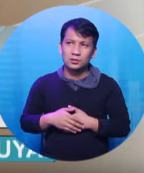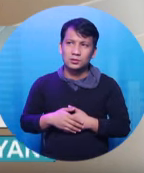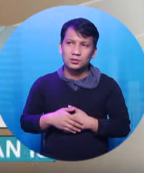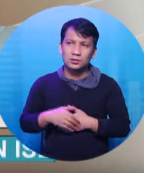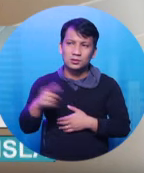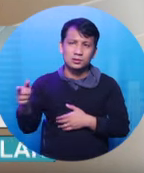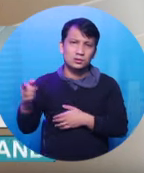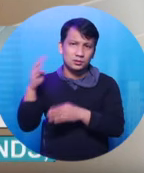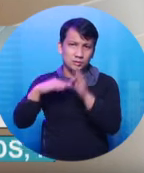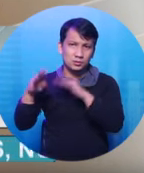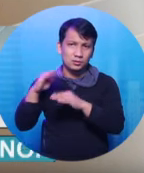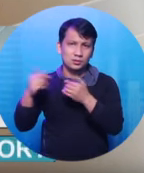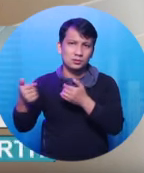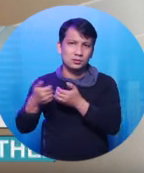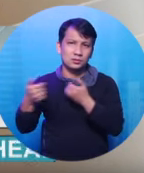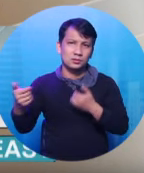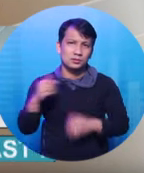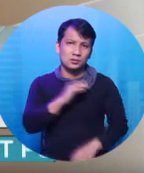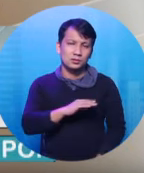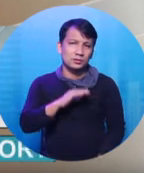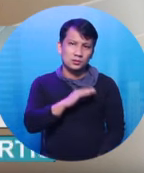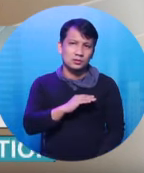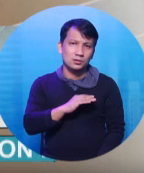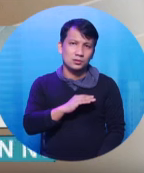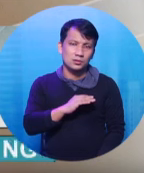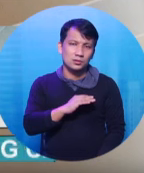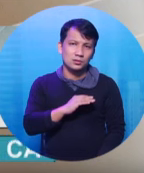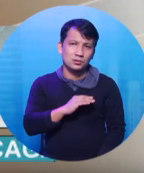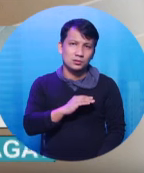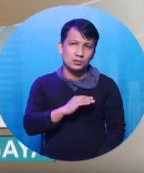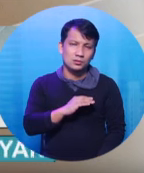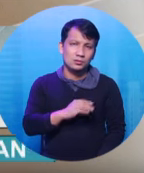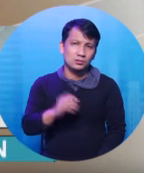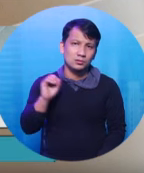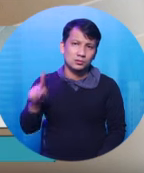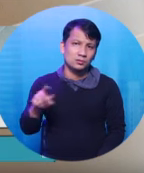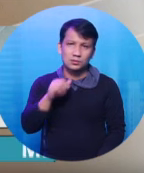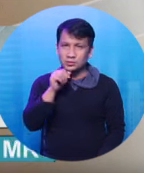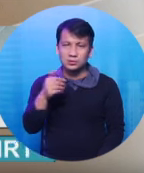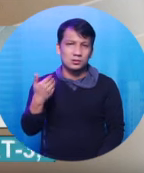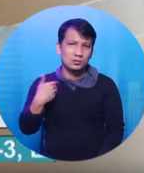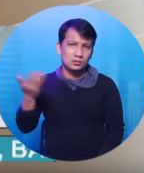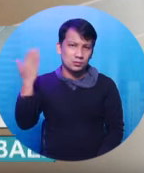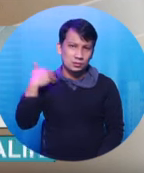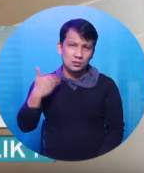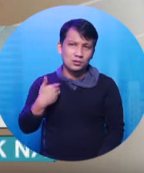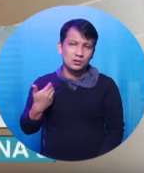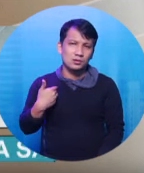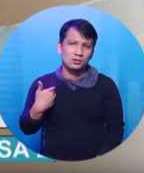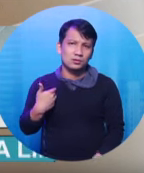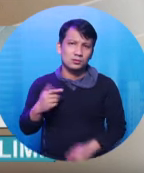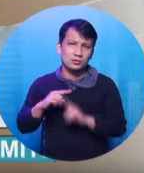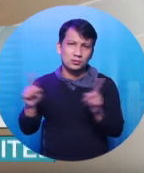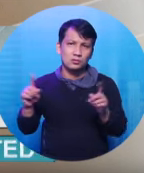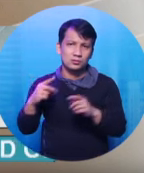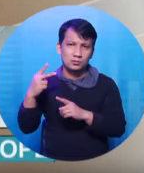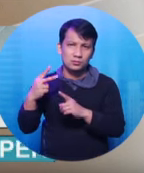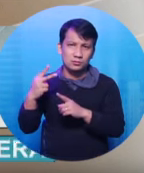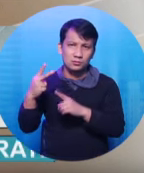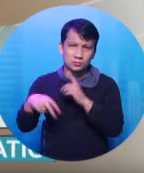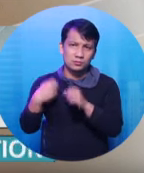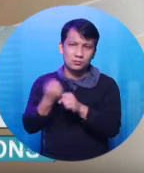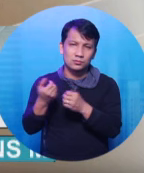Nagkakaproblema din kami dati sir sa ugali din niya na hindi rin okay kami. Dati din. Dalawang taon na po kami hiwalay